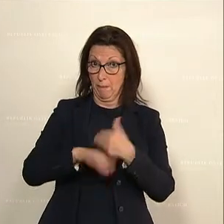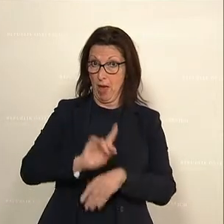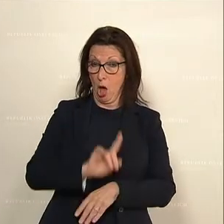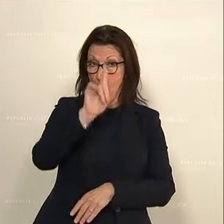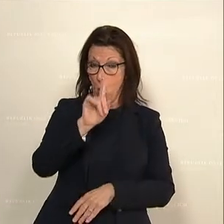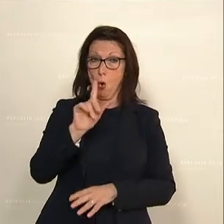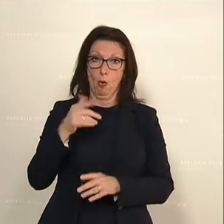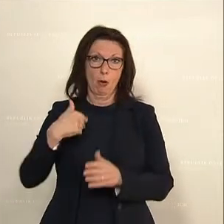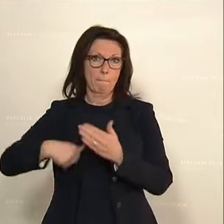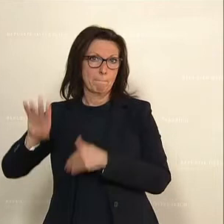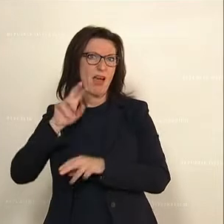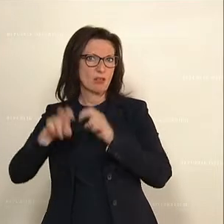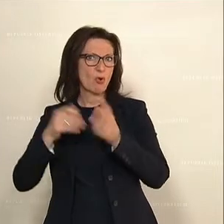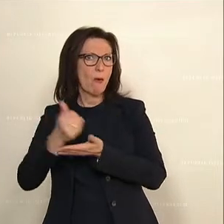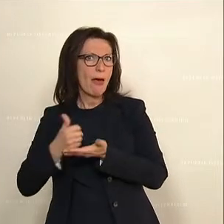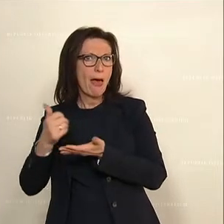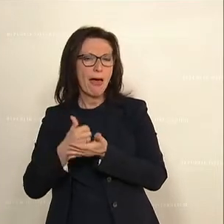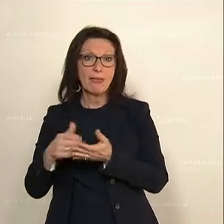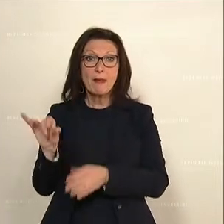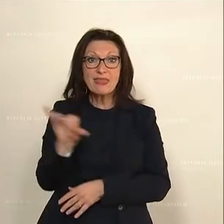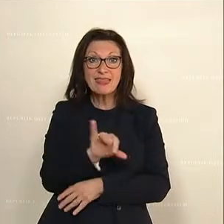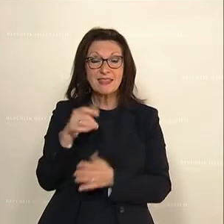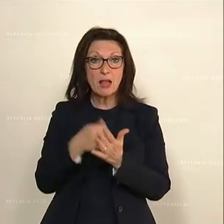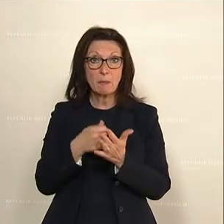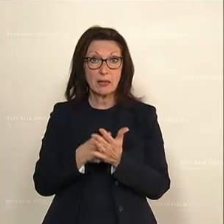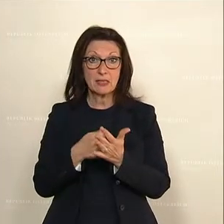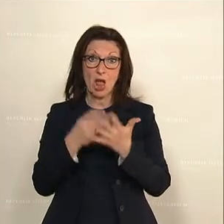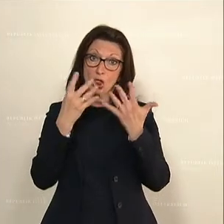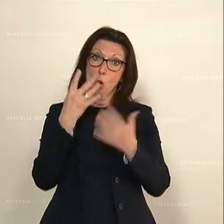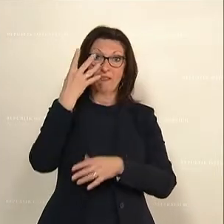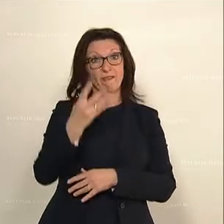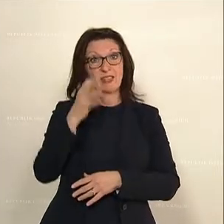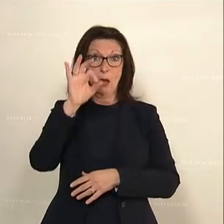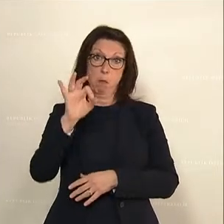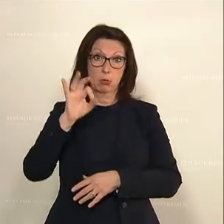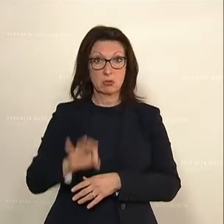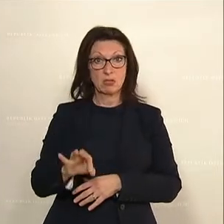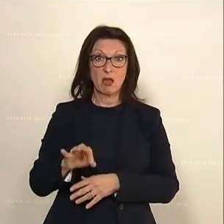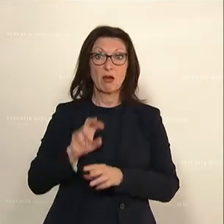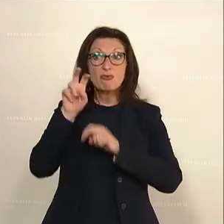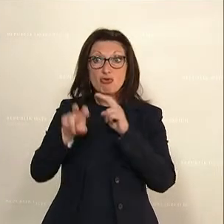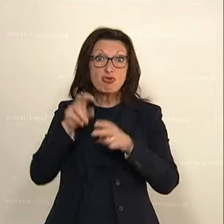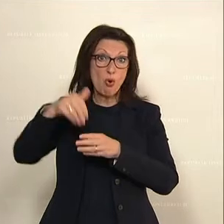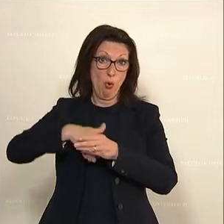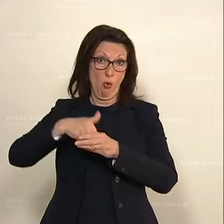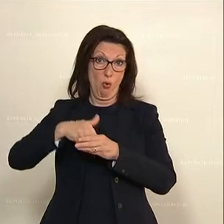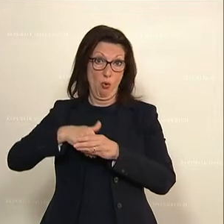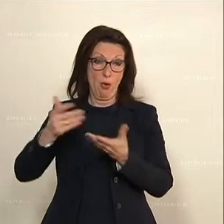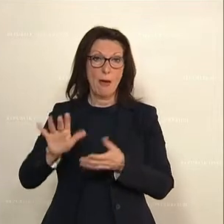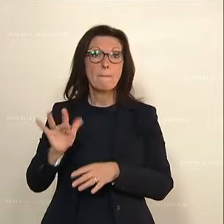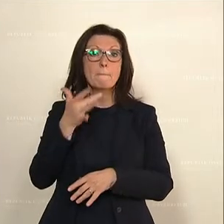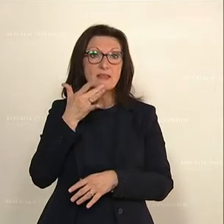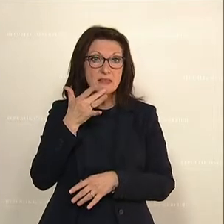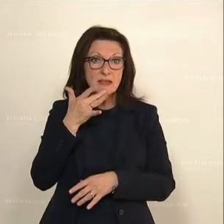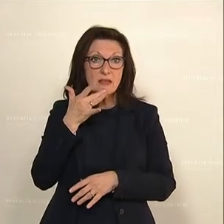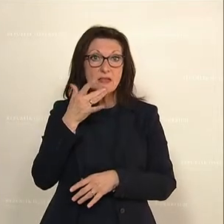die Steuereinnahmen. Der Dieselpreis besteht zu 49% aus Steuern und Abgaben, beim Benzin sind es